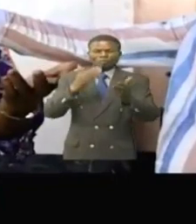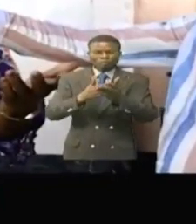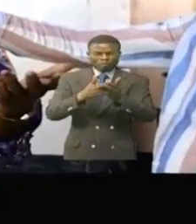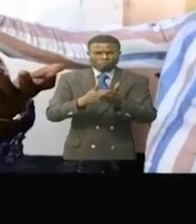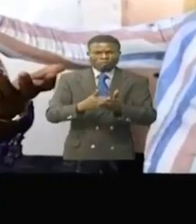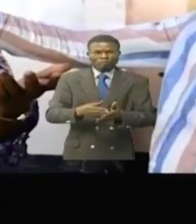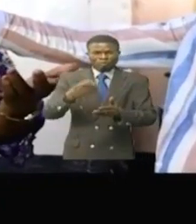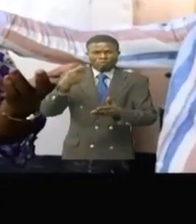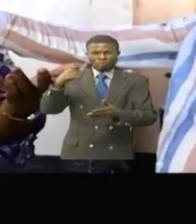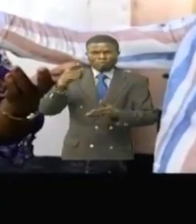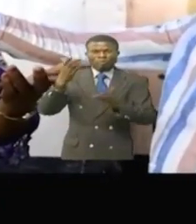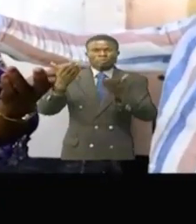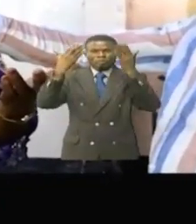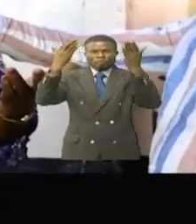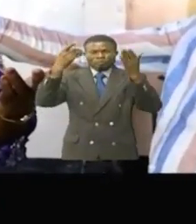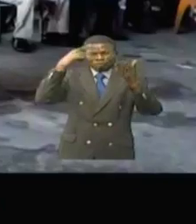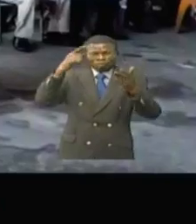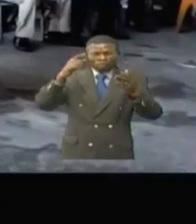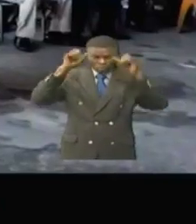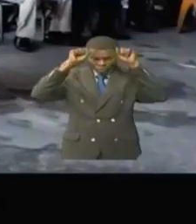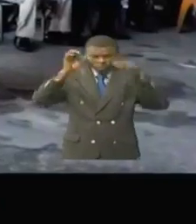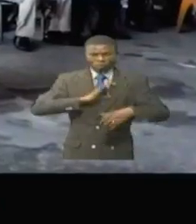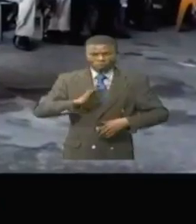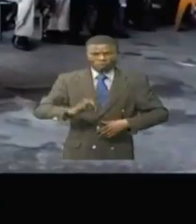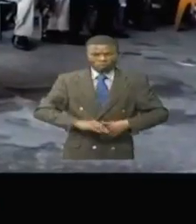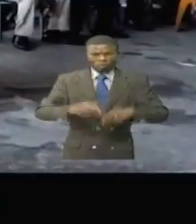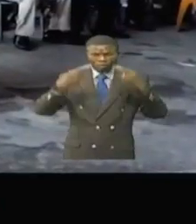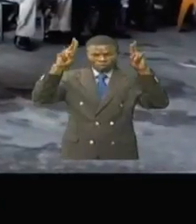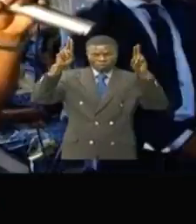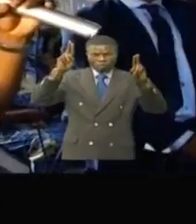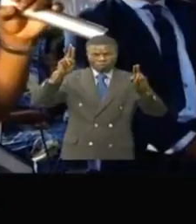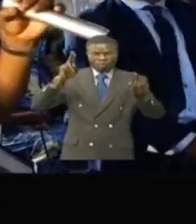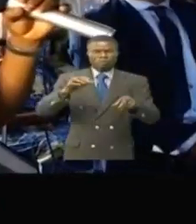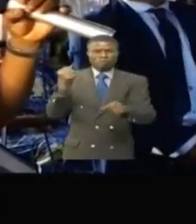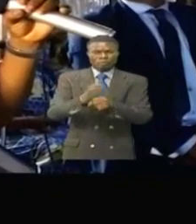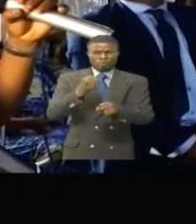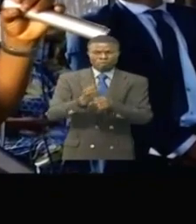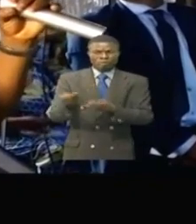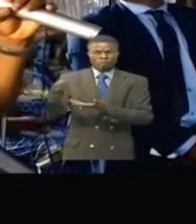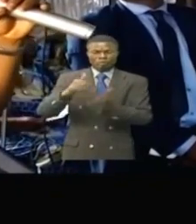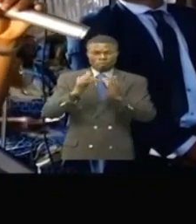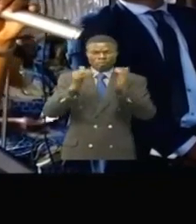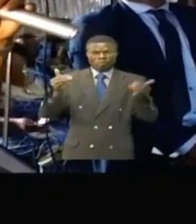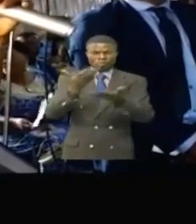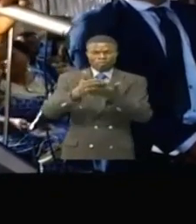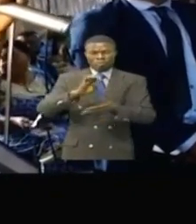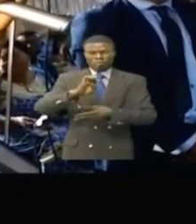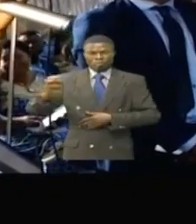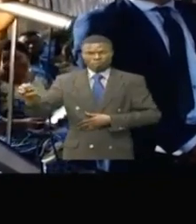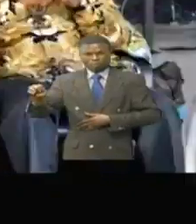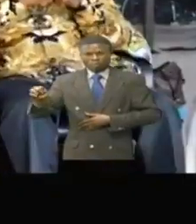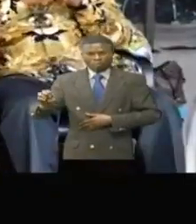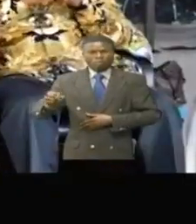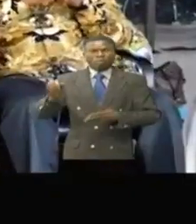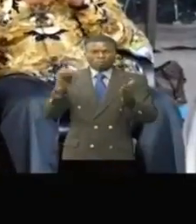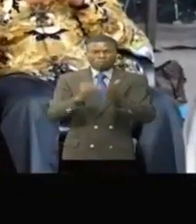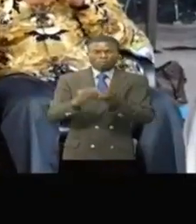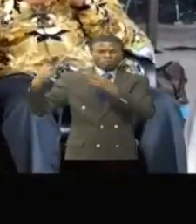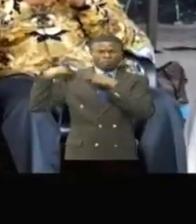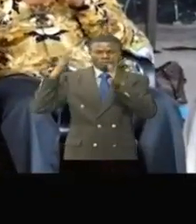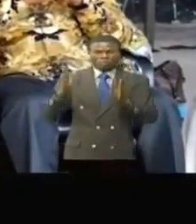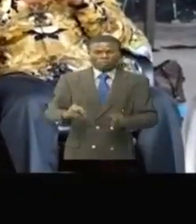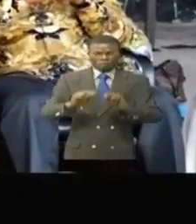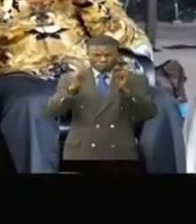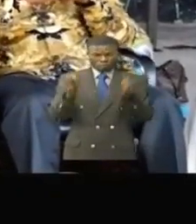adressées à l'Éternel en faveur du chef de l'État pour la réussite de son mandat et le retour de la paix dans notre pays. À l'occasion, les responsables de